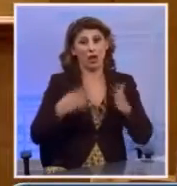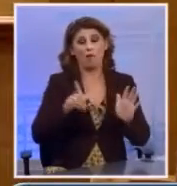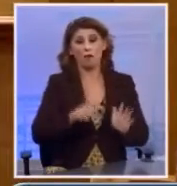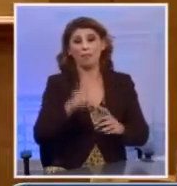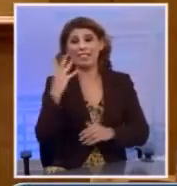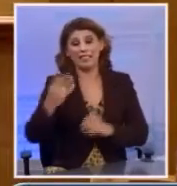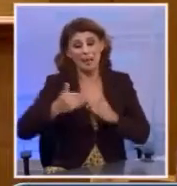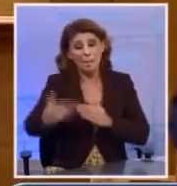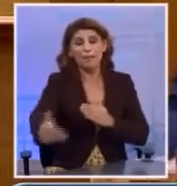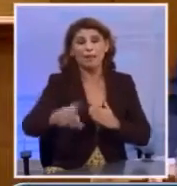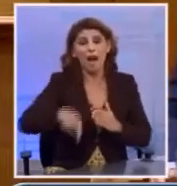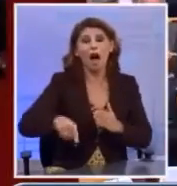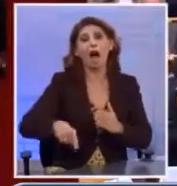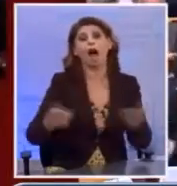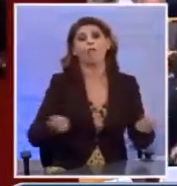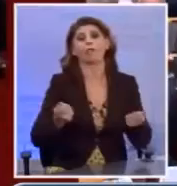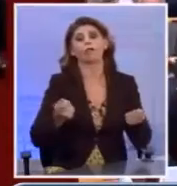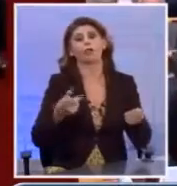νόμος.